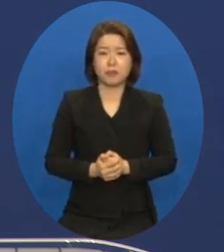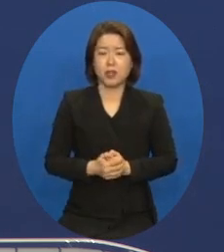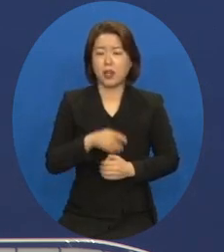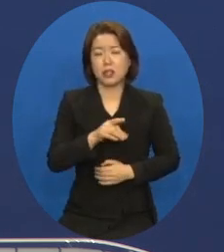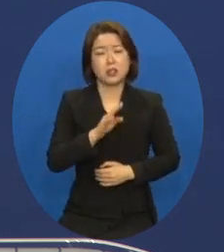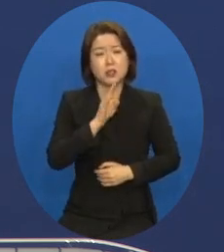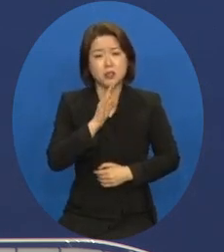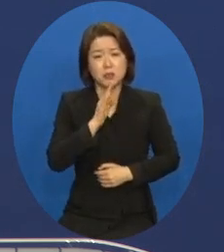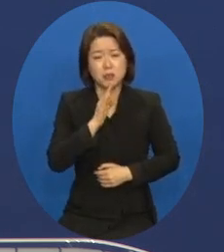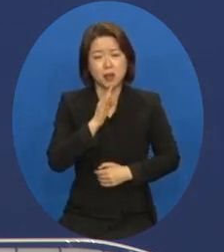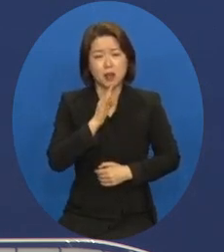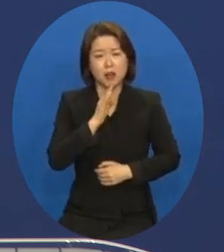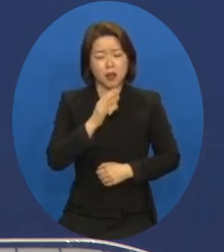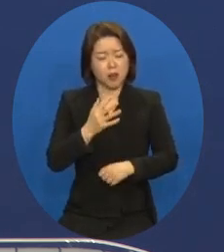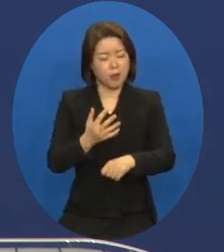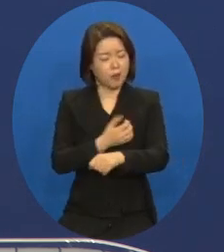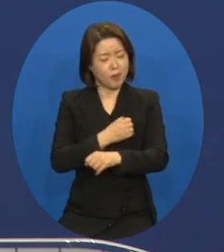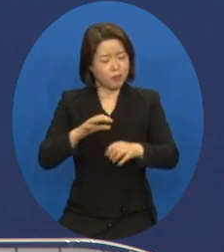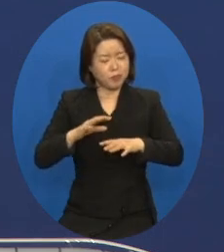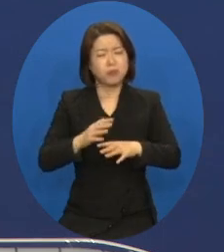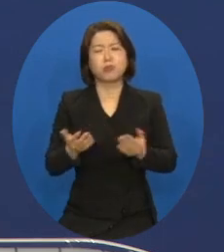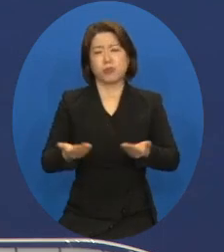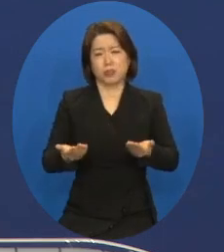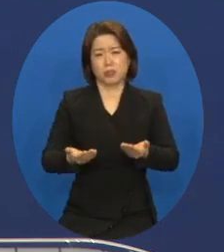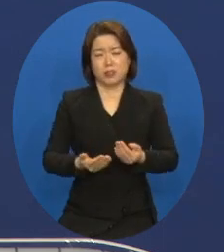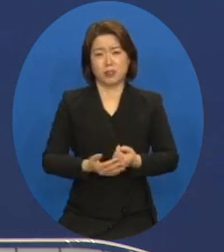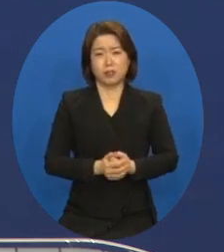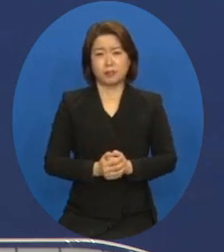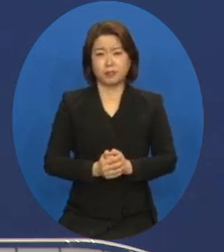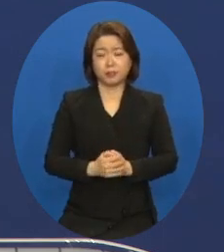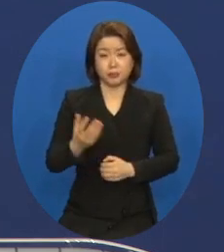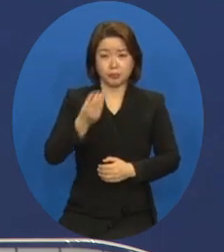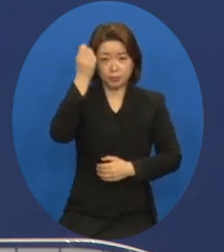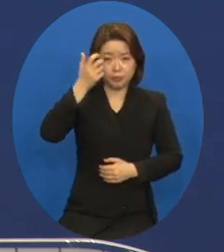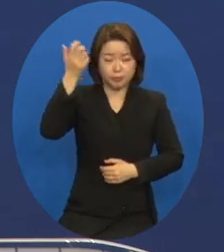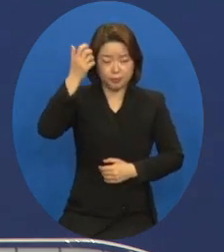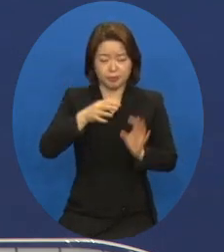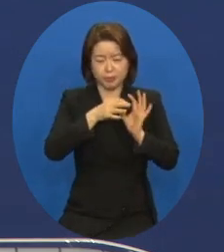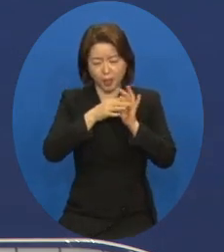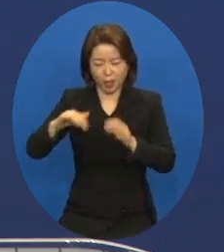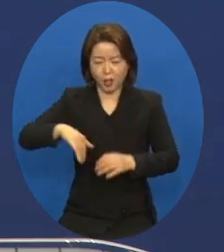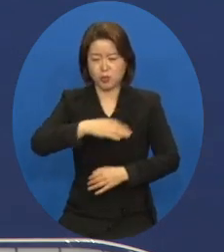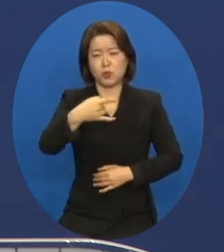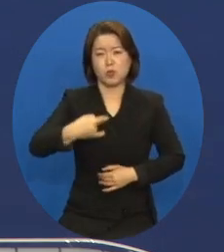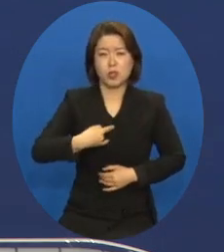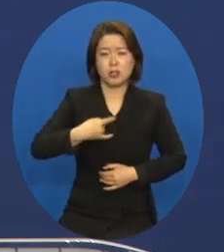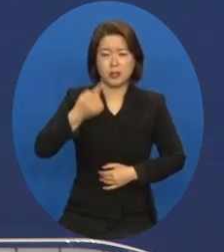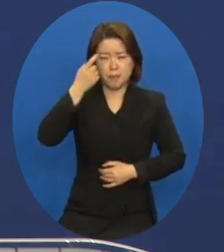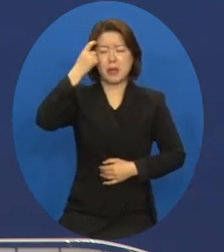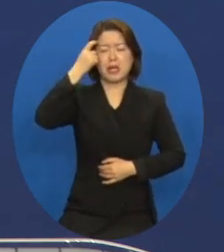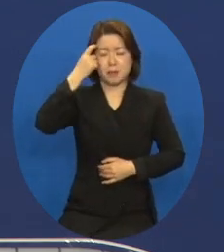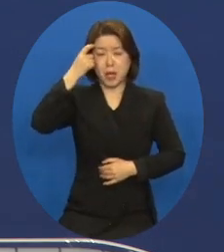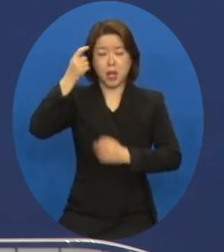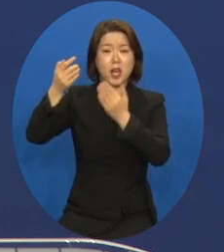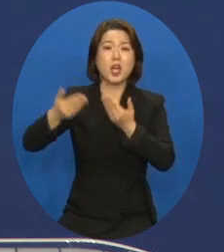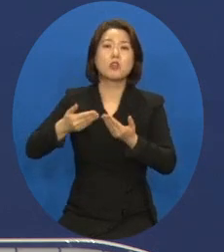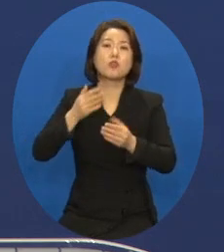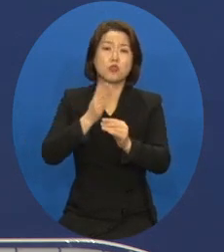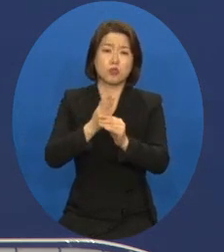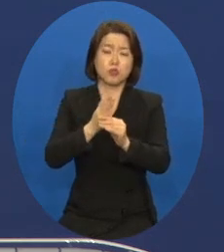이전과 얼마나 무서운 일인지 모릅니다 성령께서 계속 우리에게 깨우쳐 주시고 있는 것입니다